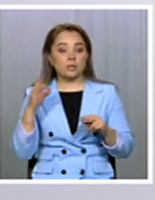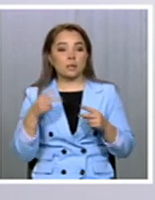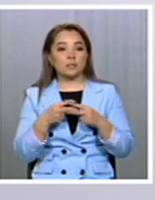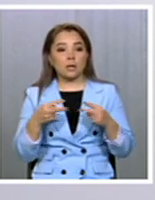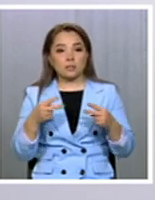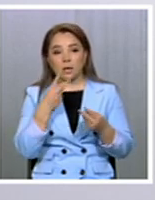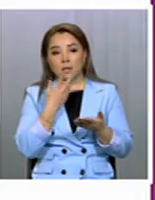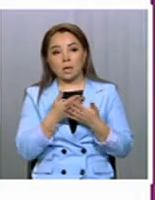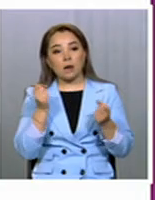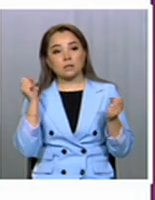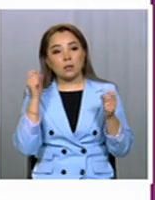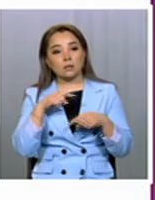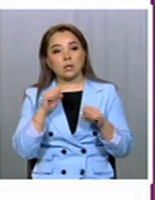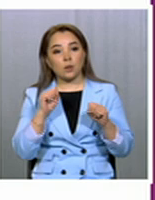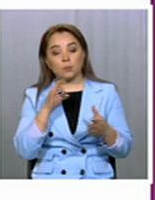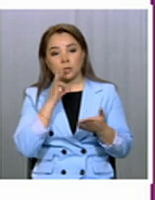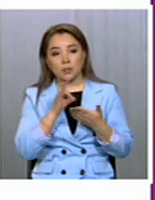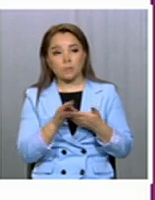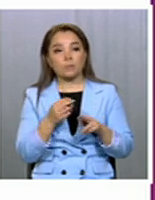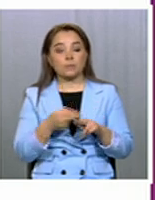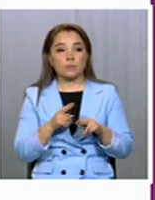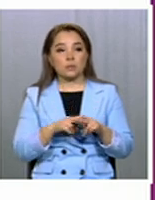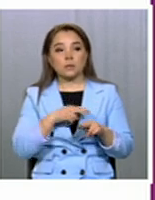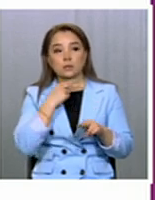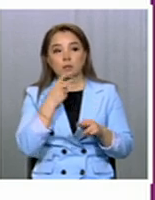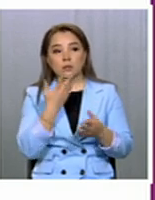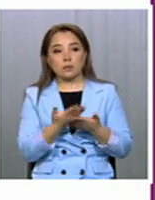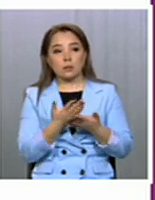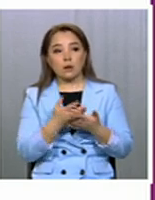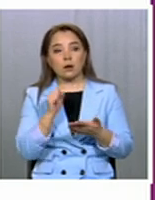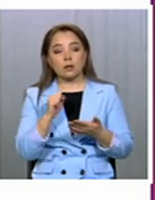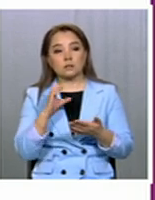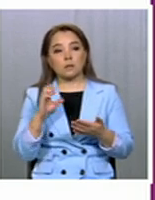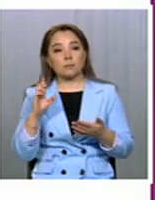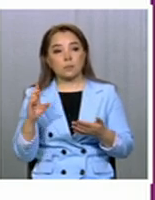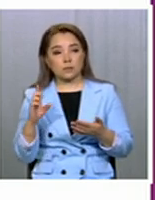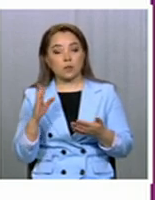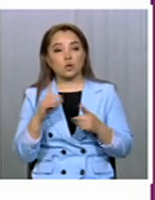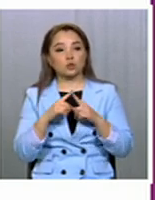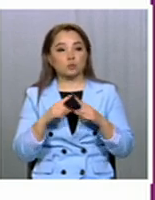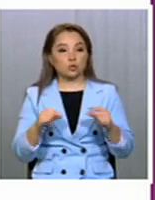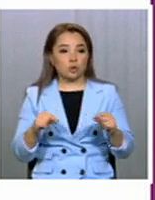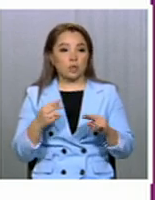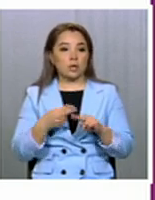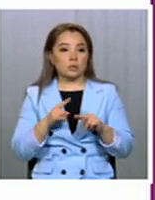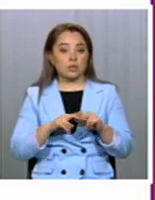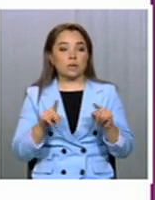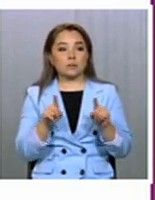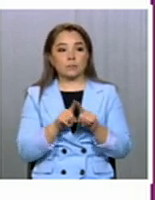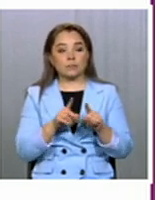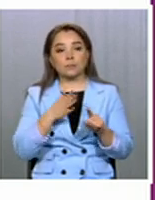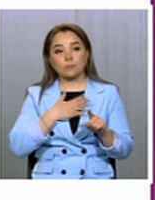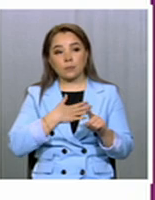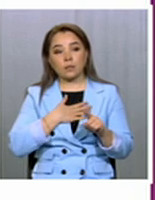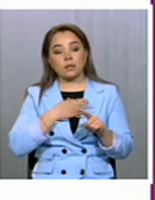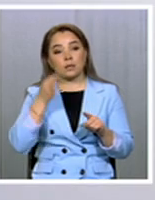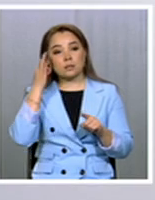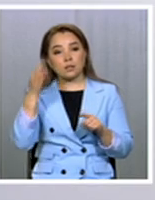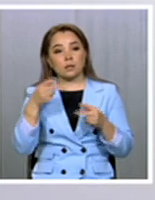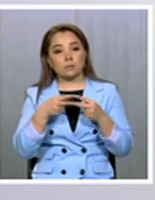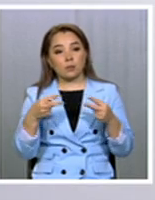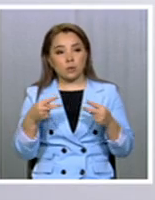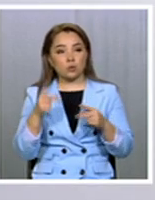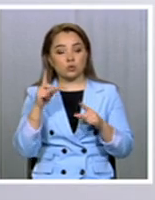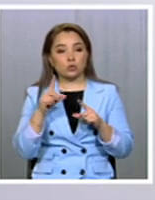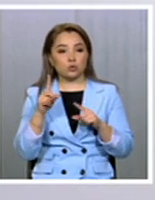анықтай аламыз. Ал енді қарайық, мінекей А, С, Б үш бұрышы Бізде тең бүйірлі үш бұрыш.